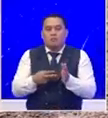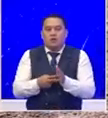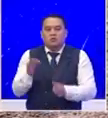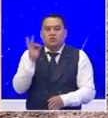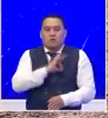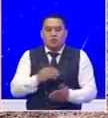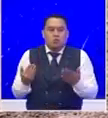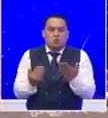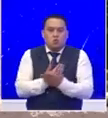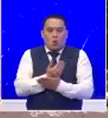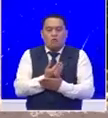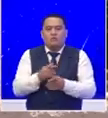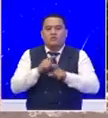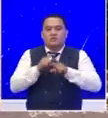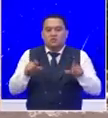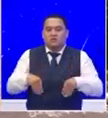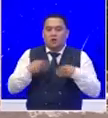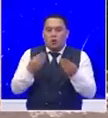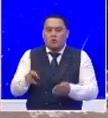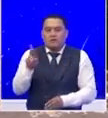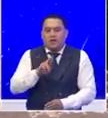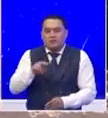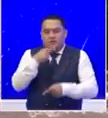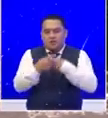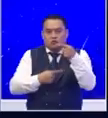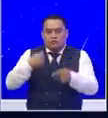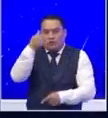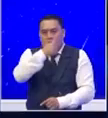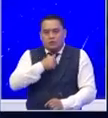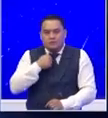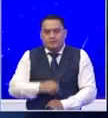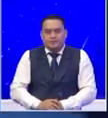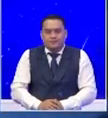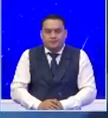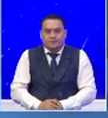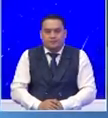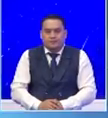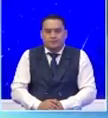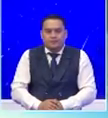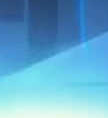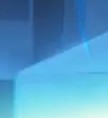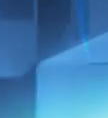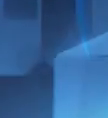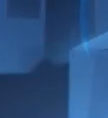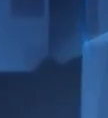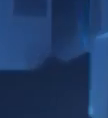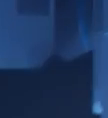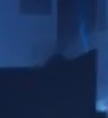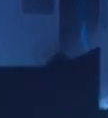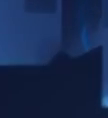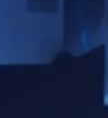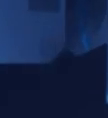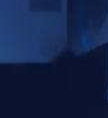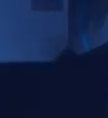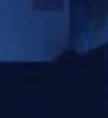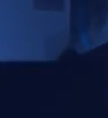новый физкультурно-оздоровительный комплекс дадут в январе следующего года. Азат Жумаханов, Жаслан Шинкенже, телекомпания ЖТСО из